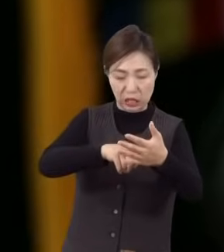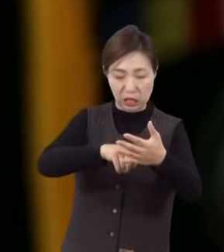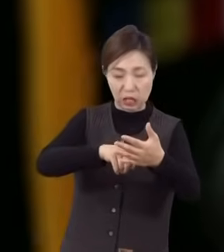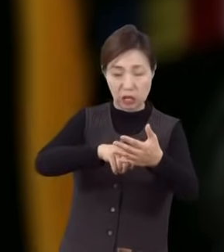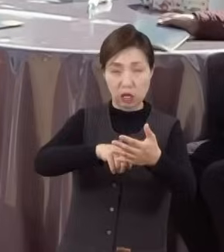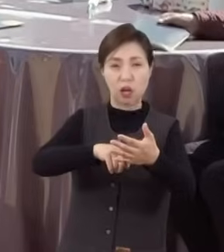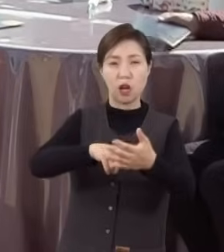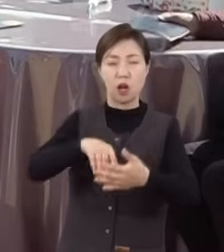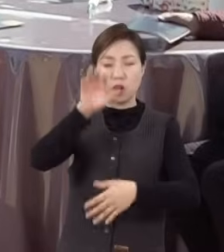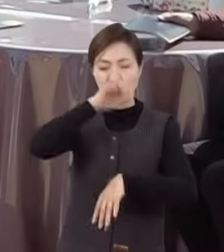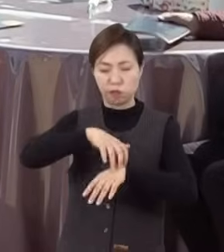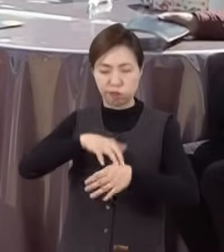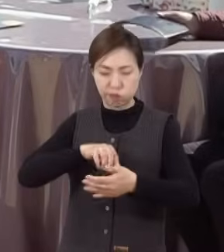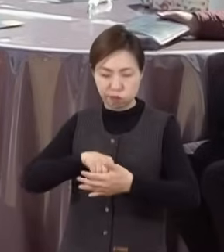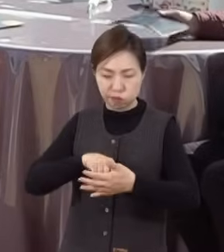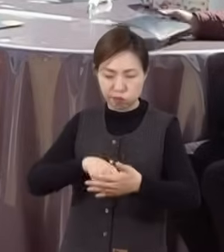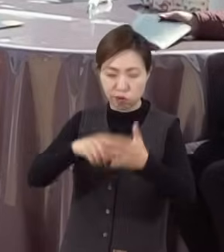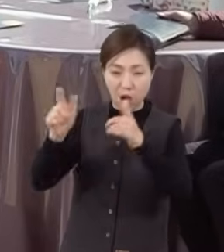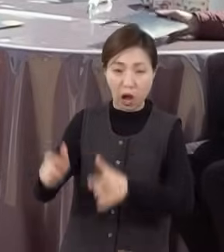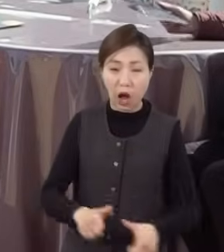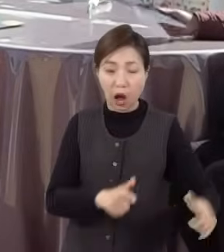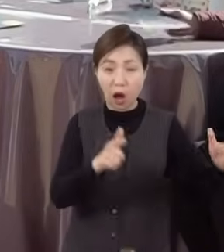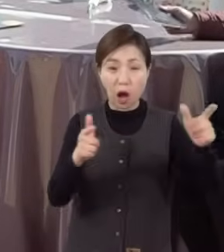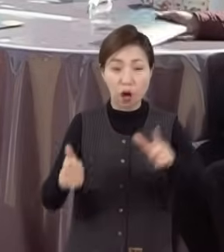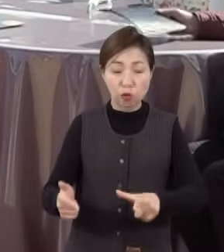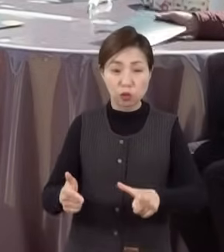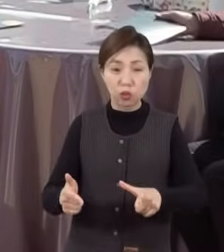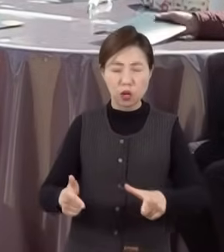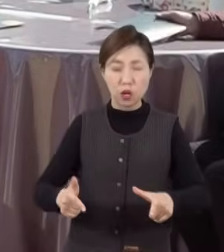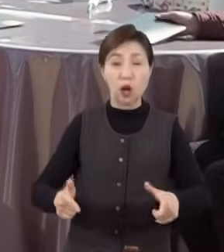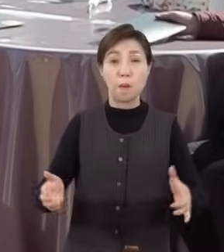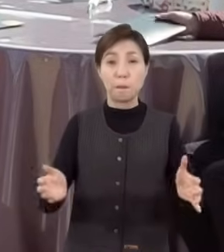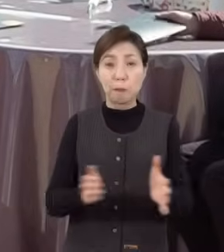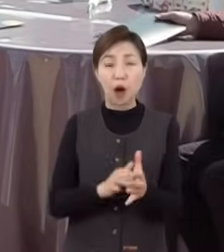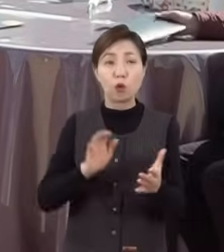꽥 하고 죽었어요. 정말 죽었어.